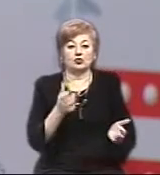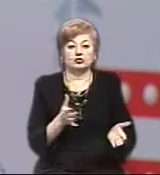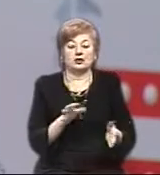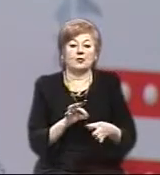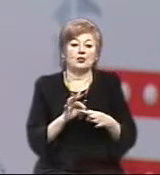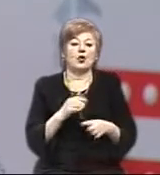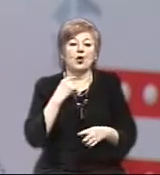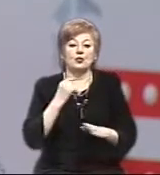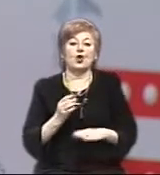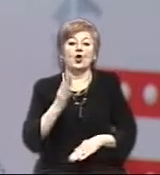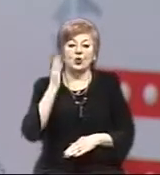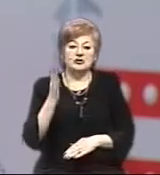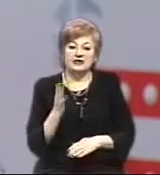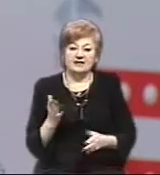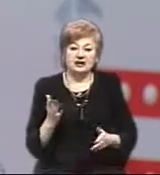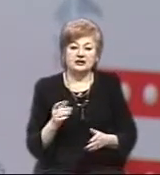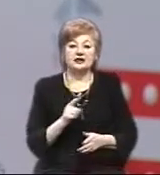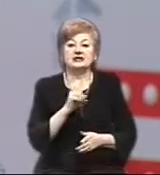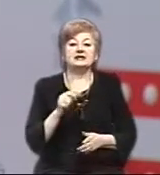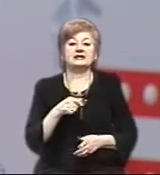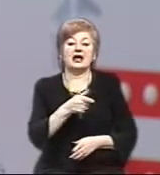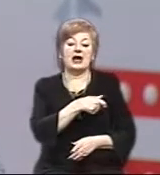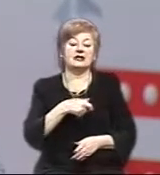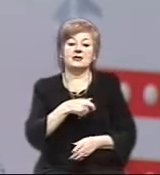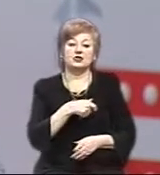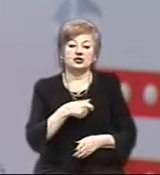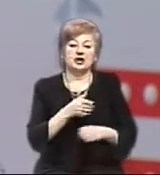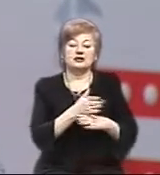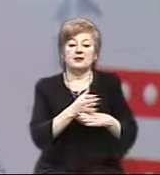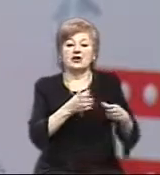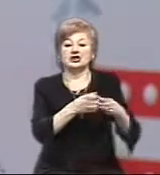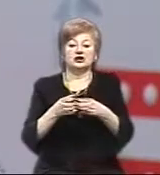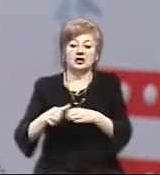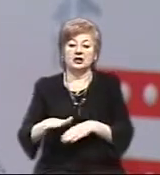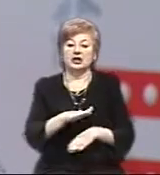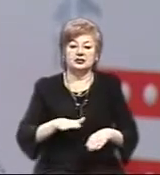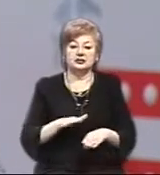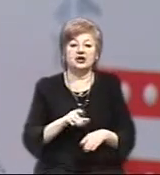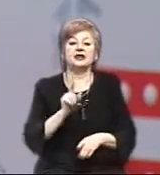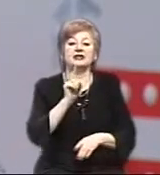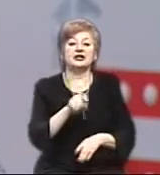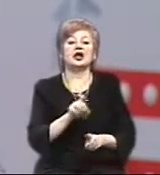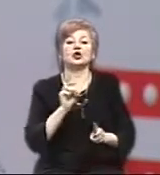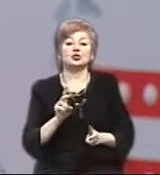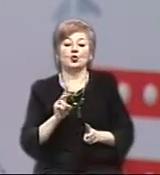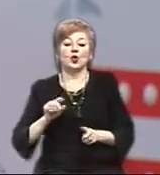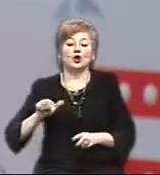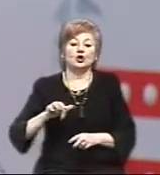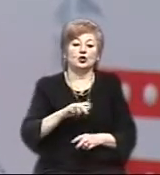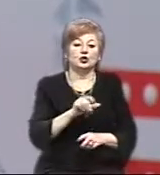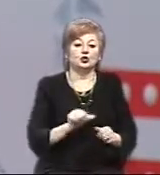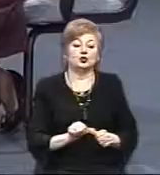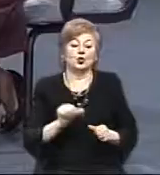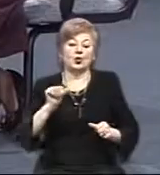проголосувати без змін у законодавство за депутатів-мажоритарників. Тобто тих, які йдуть від